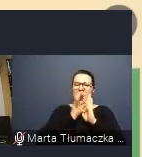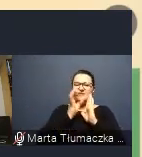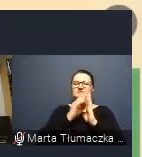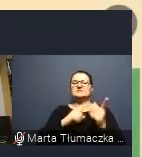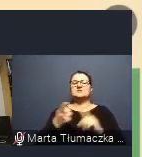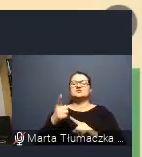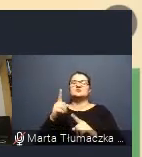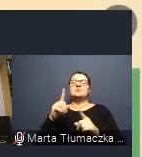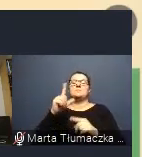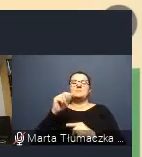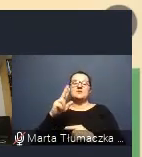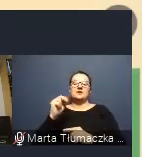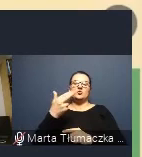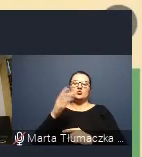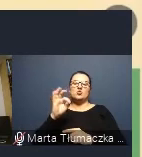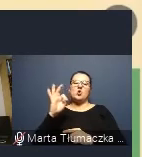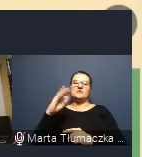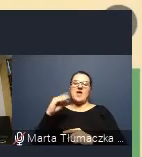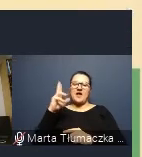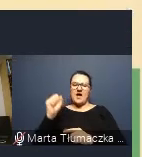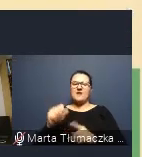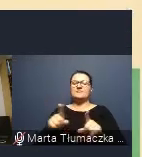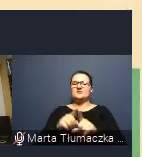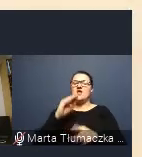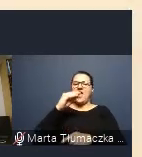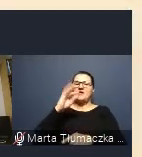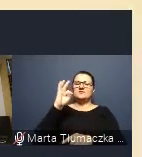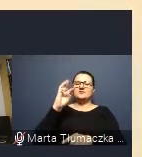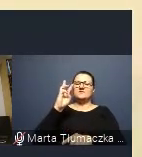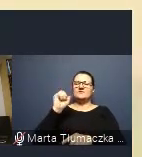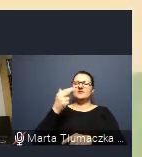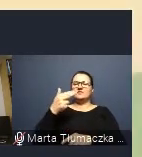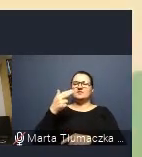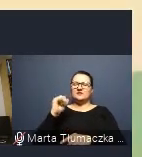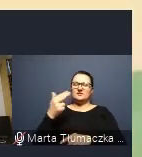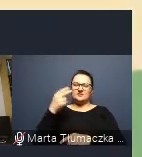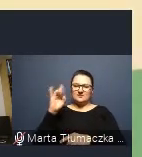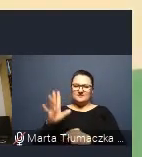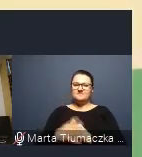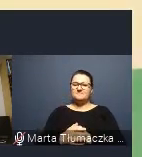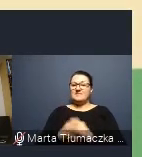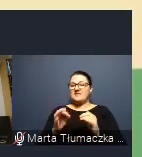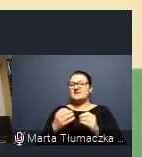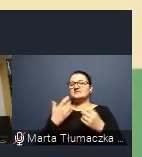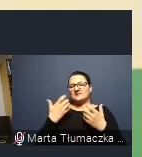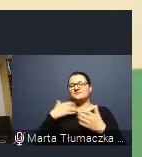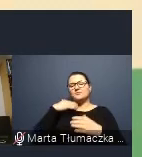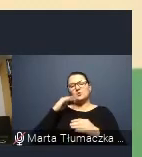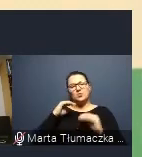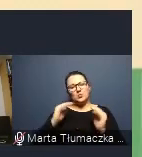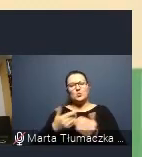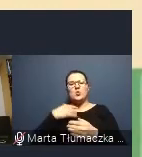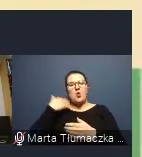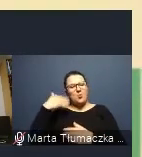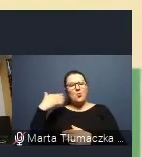w eTwinningu. I teraz chciałabym pokrótce omówić właśnie te wszystkie źródła wsparcia. Tak